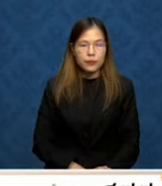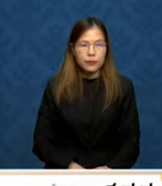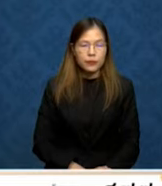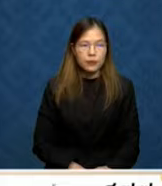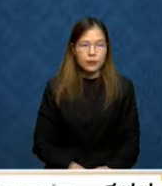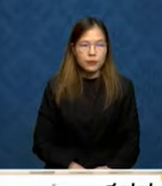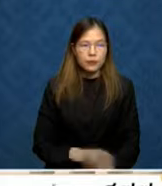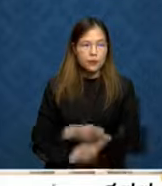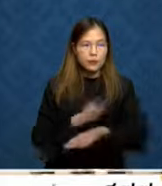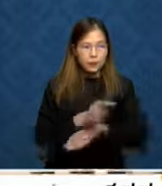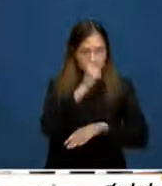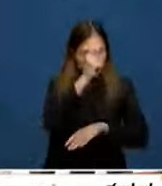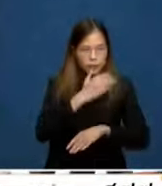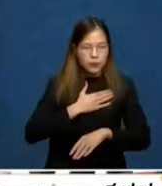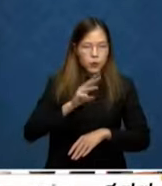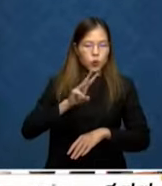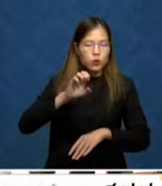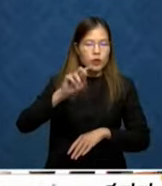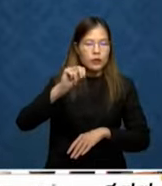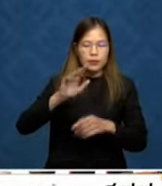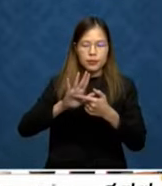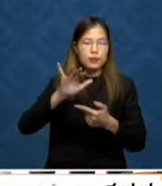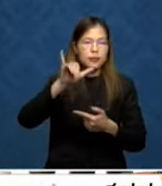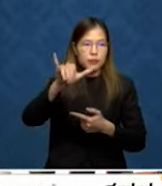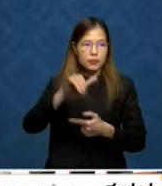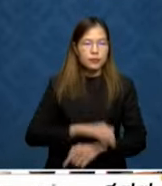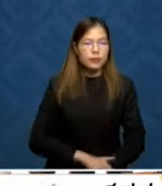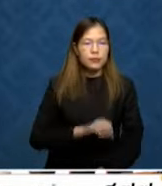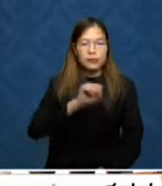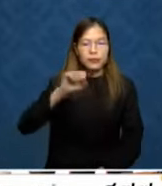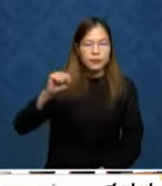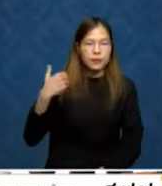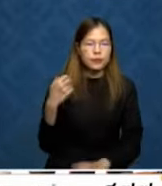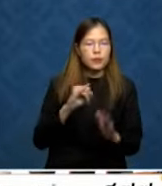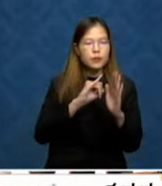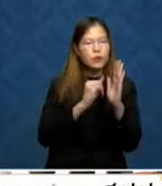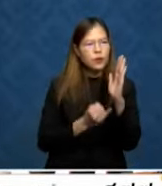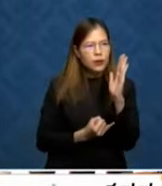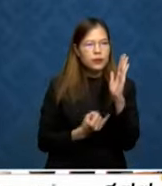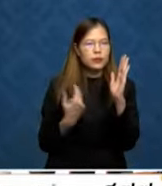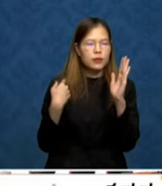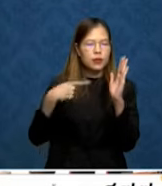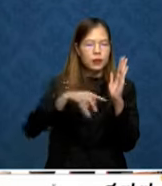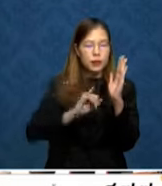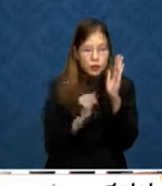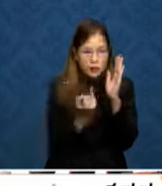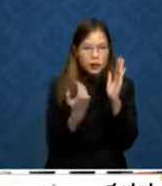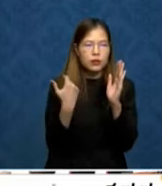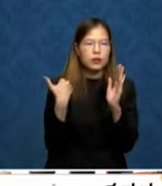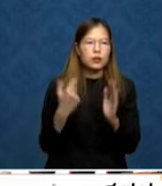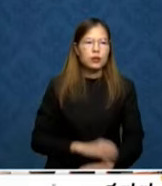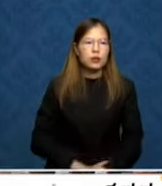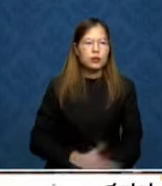กราบเรียนประธานสภาที่เคารพผมวินัยพัทรประสิทธิ์สมาชิกสภาผู้แทนราษฎรจังหวัดพิจิตรเขต2พรรคภูมิใจไทย